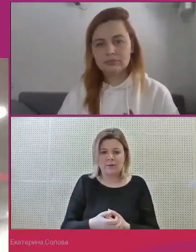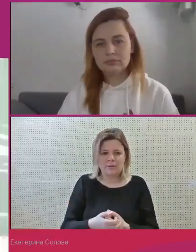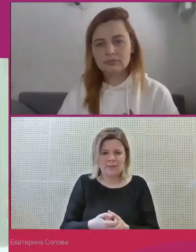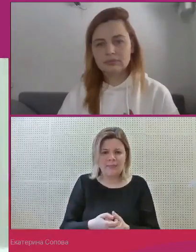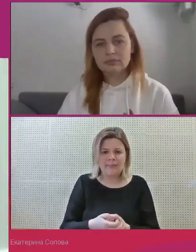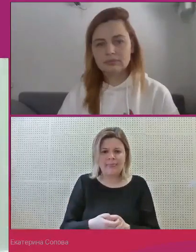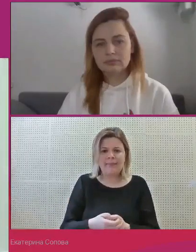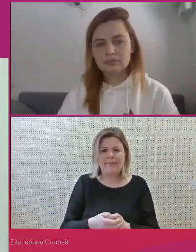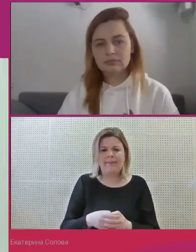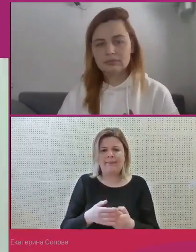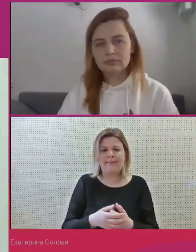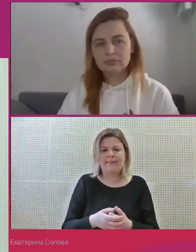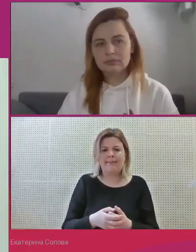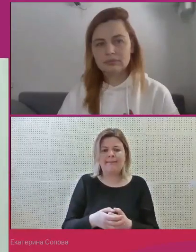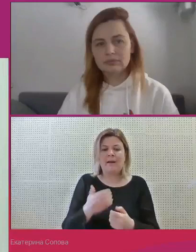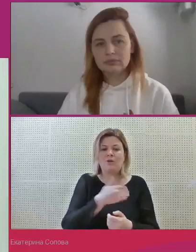людям.